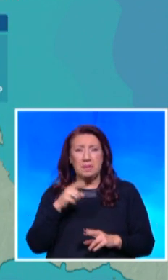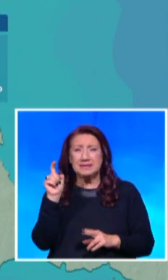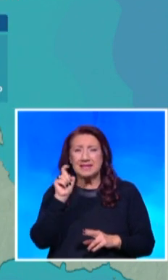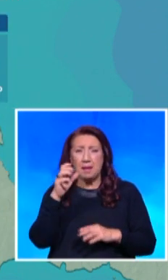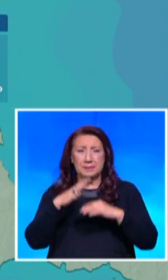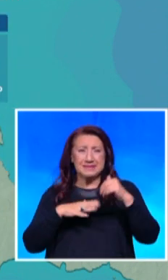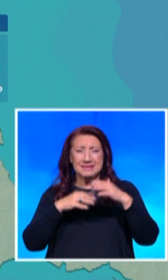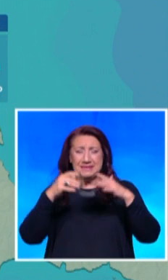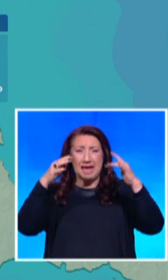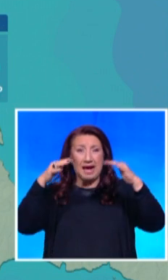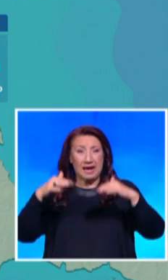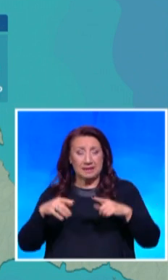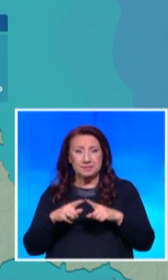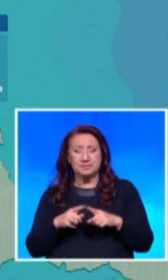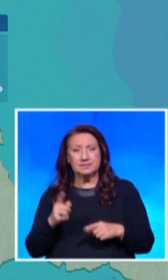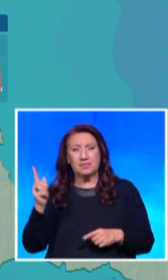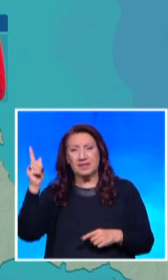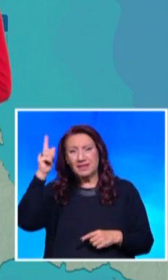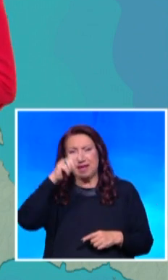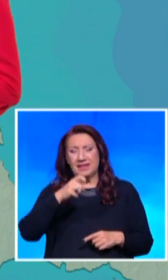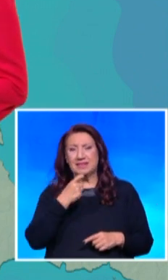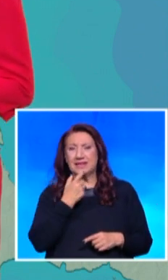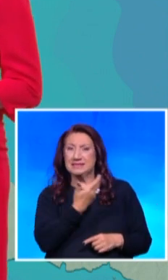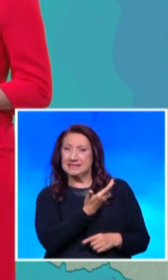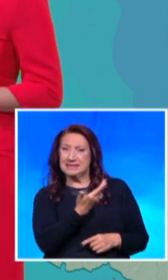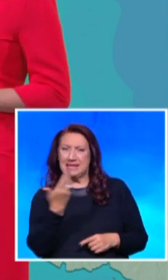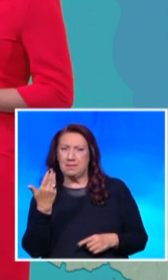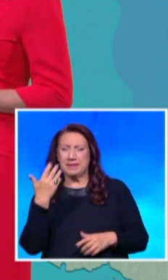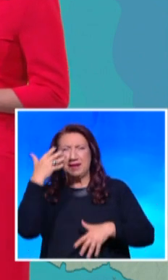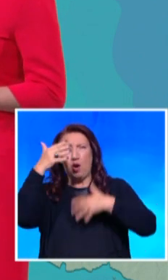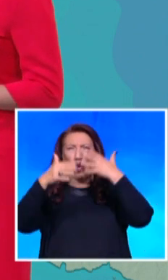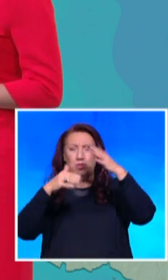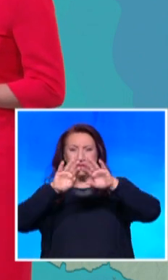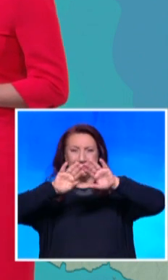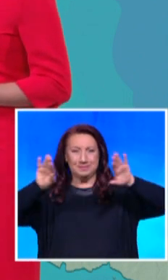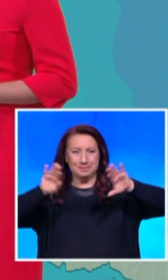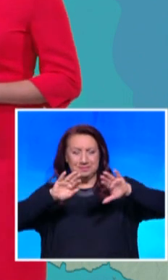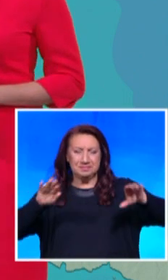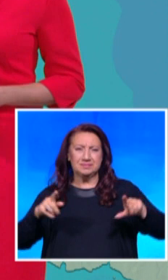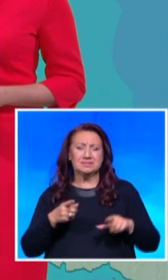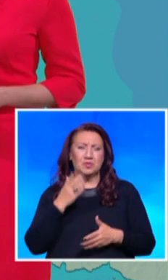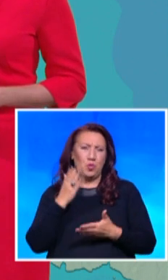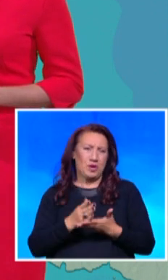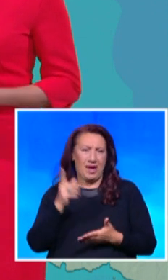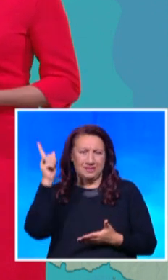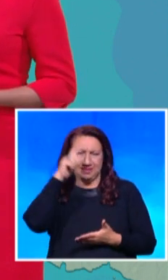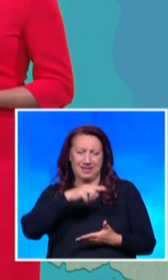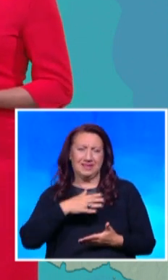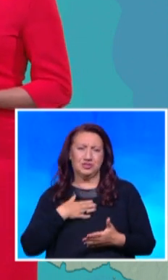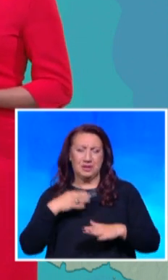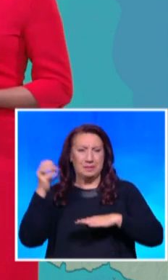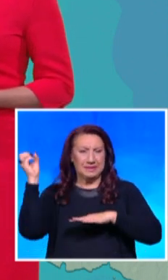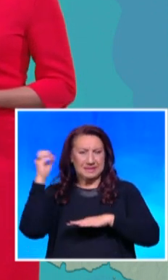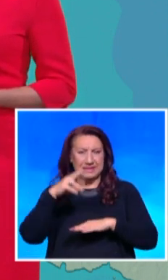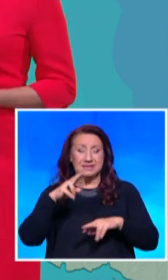През деня от запад облачността ще се разкъсва. Към края на деня над повечето райони дори ще бъде слънчево. Ще